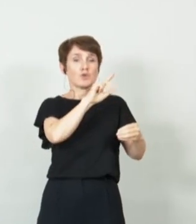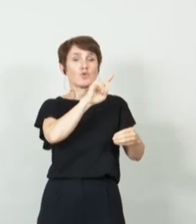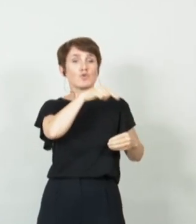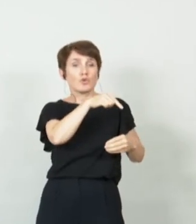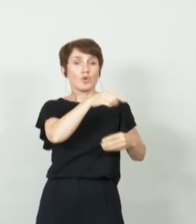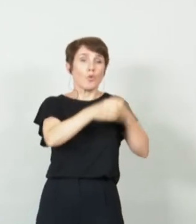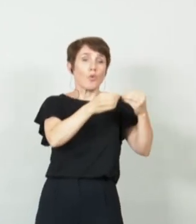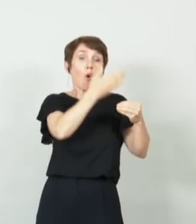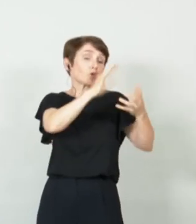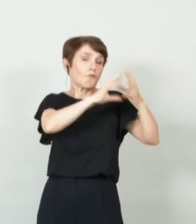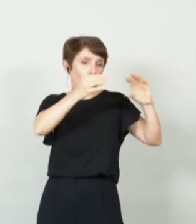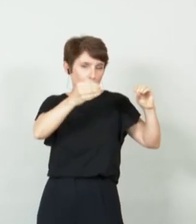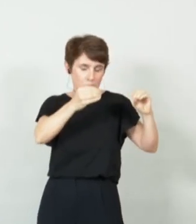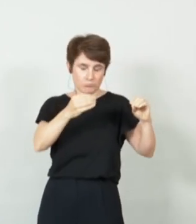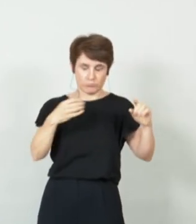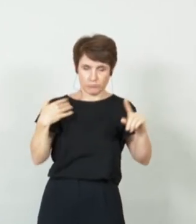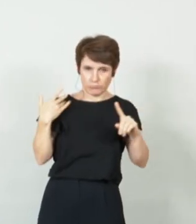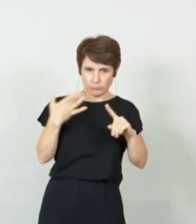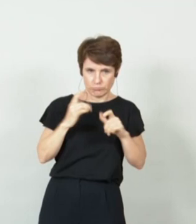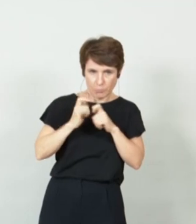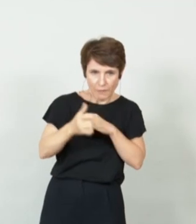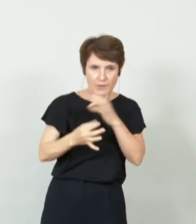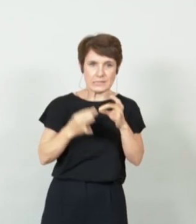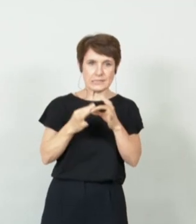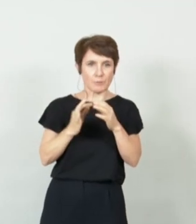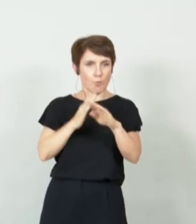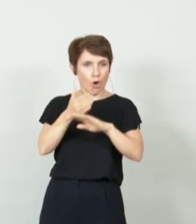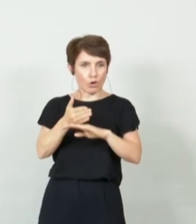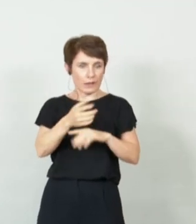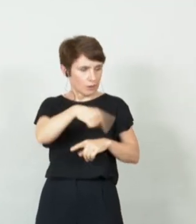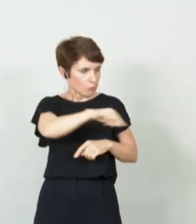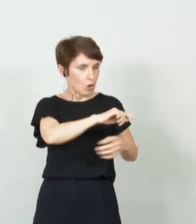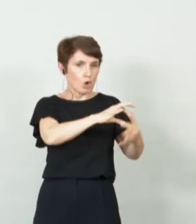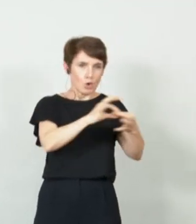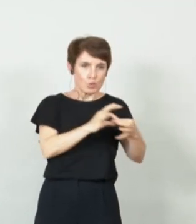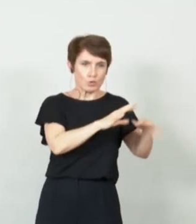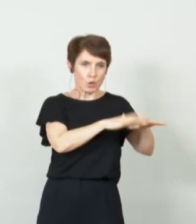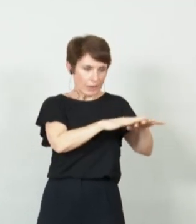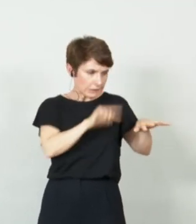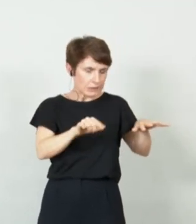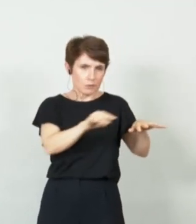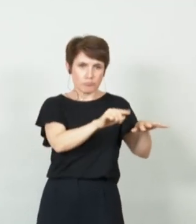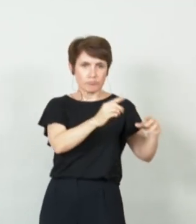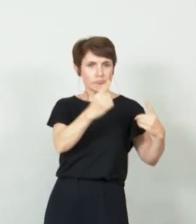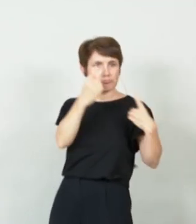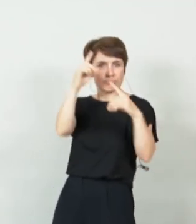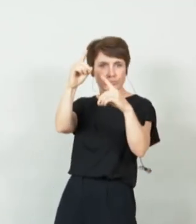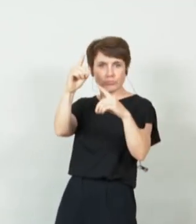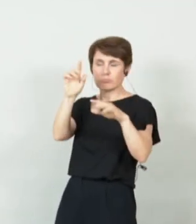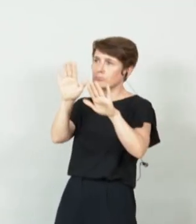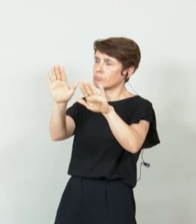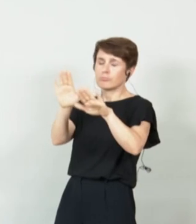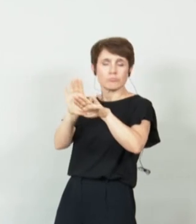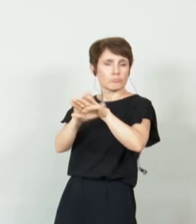en septembre à la rentrée on prend la mairie homo et les unions de quartier ont annoncé qu'elles avaient décidé par